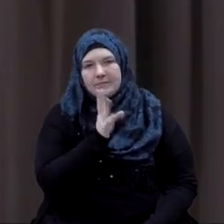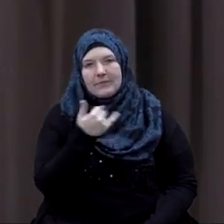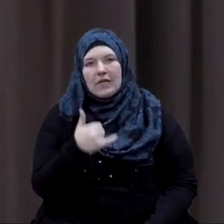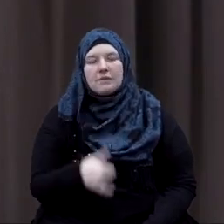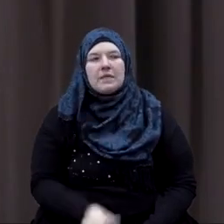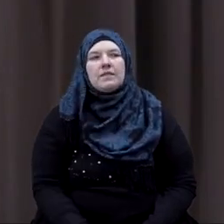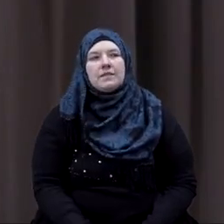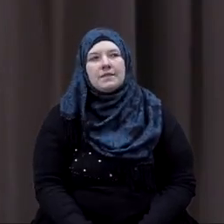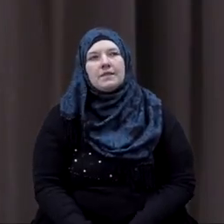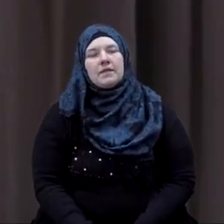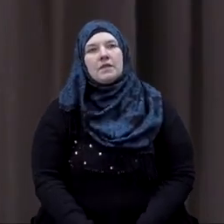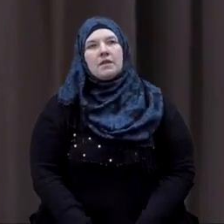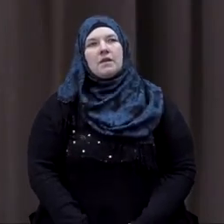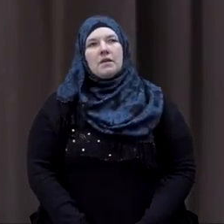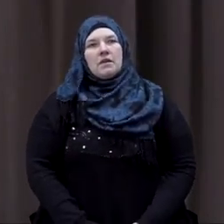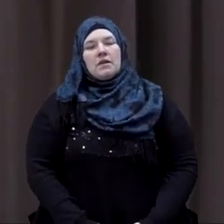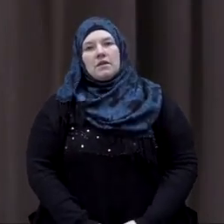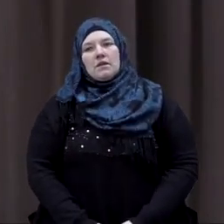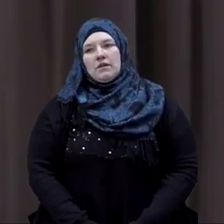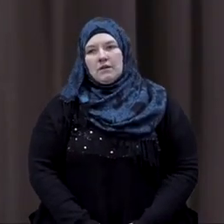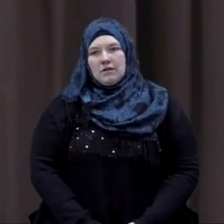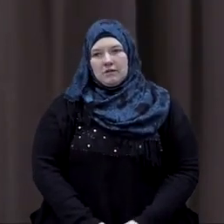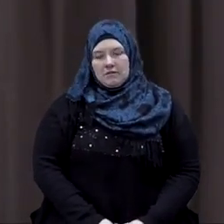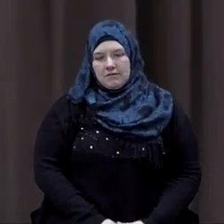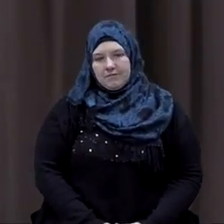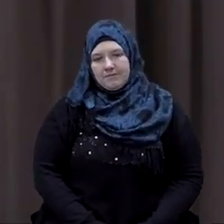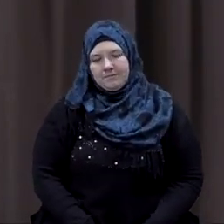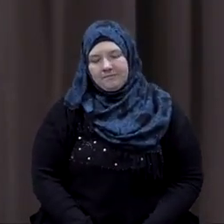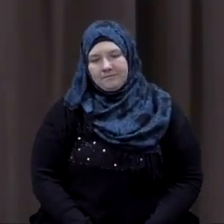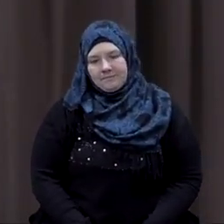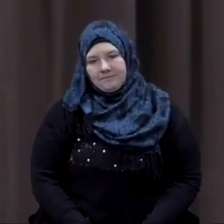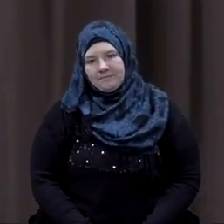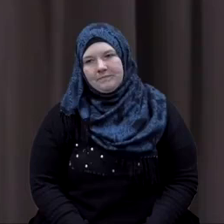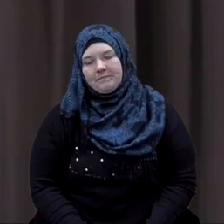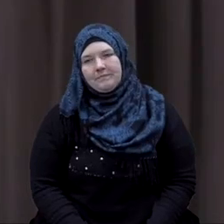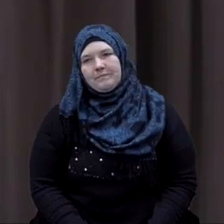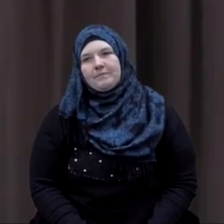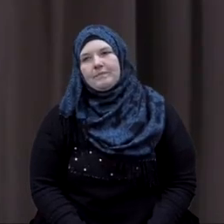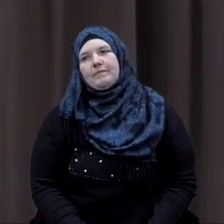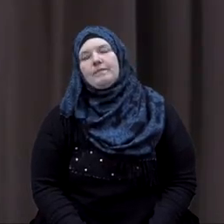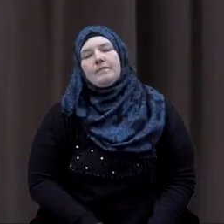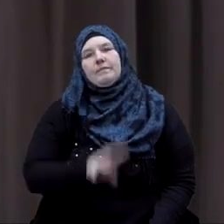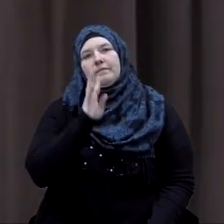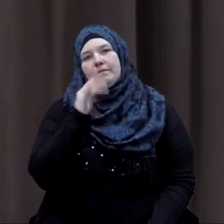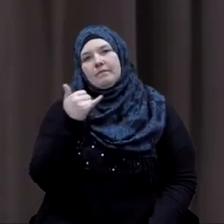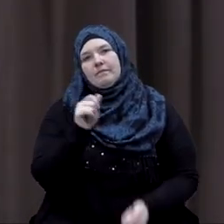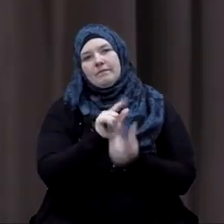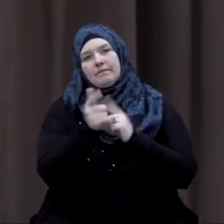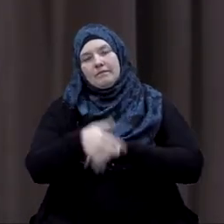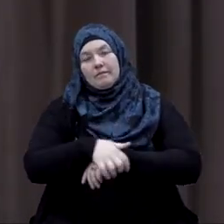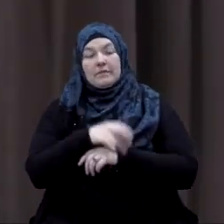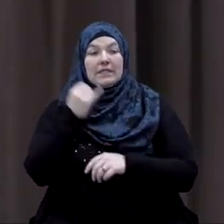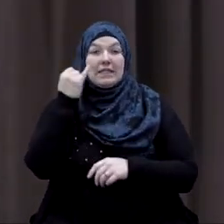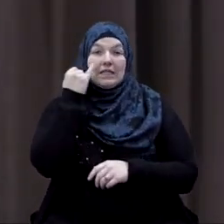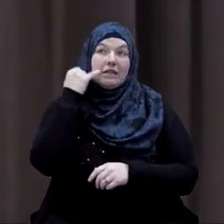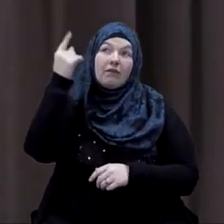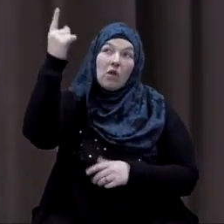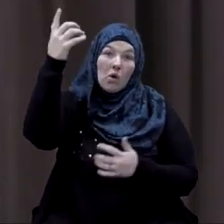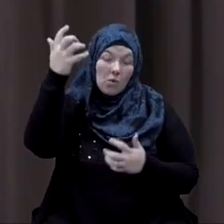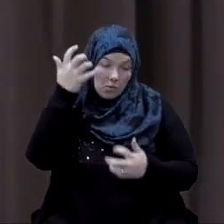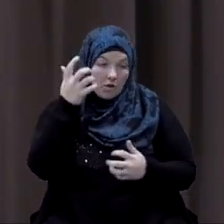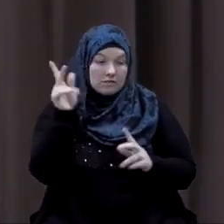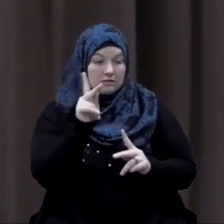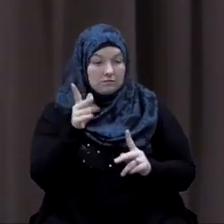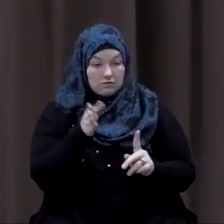يَجْعَلْ صَدْرَهُ ضَيِّقًا حَرَجًا كَأَنَّمَا يَصَعَدُ فِي السَّمَاءِ. If he wants somebody to